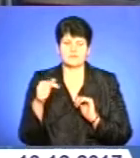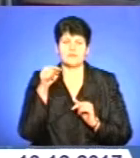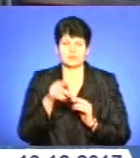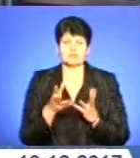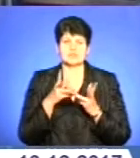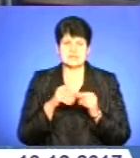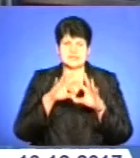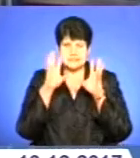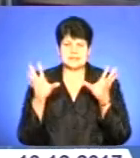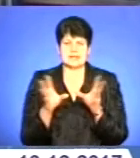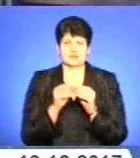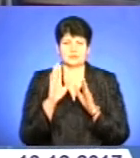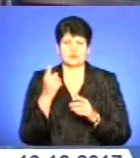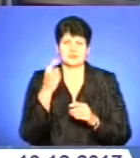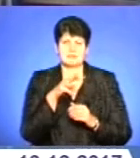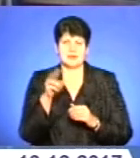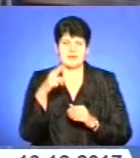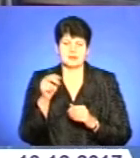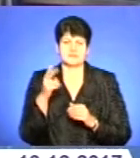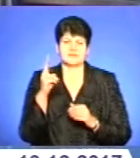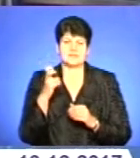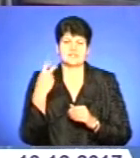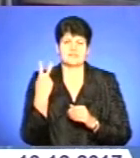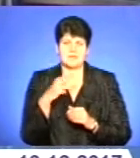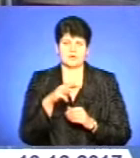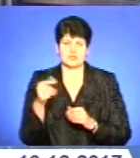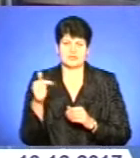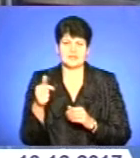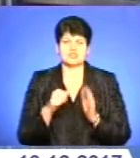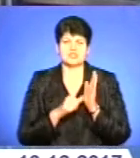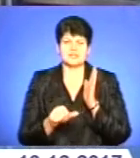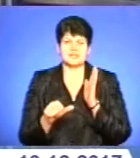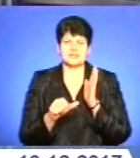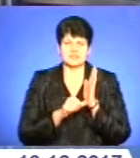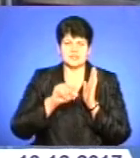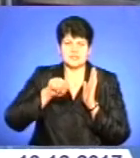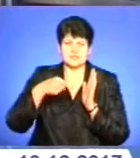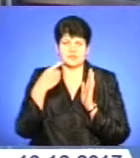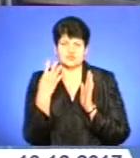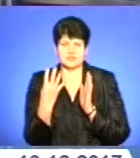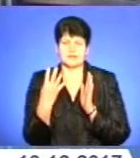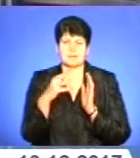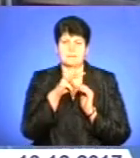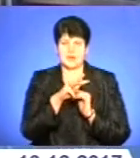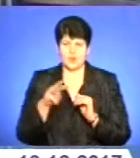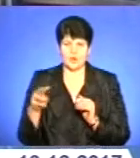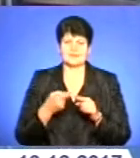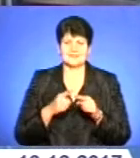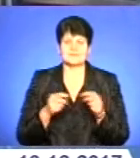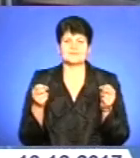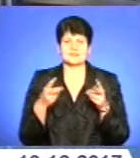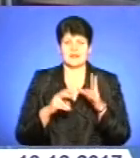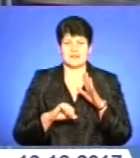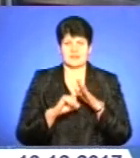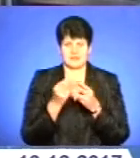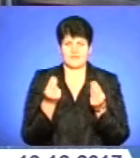фонд становитиме 1 мільярд 202 мільйони гривень та 66,4 мільйона – це спеціальний фонд, що